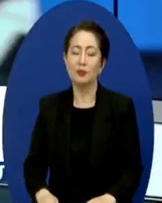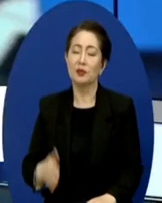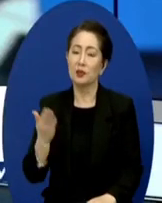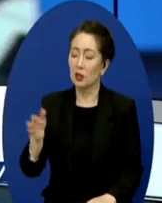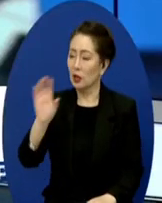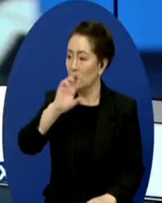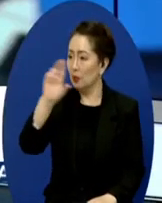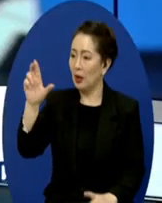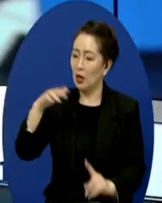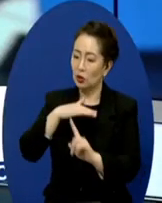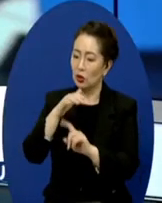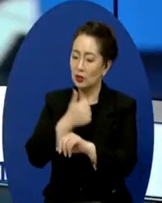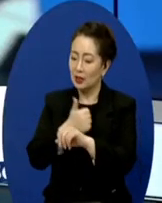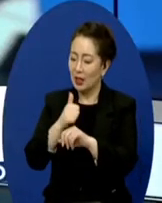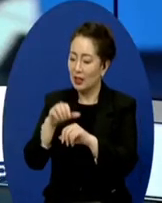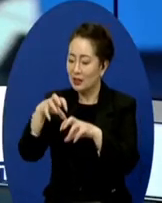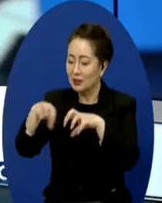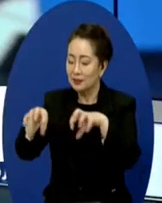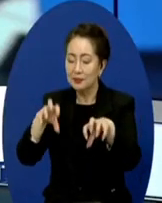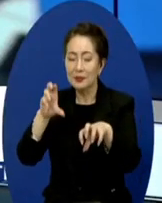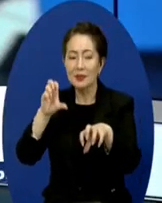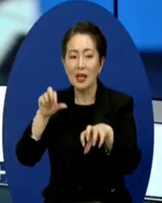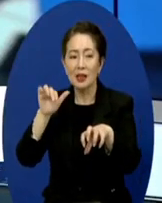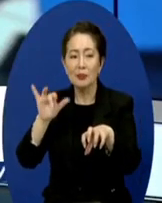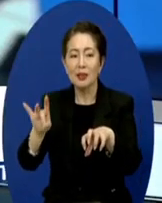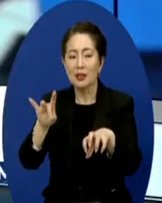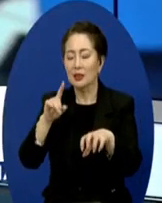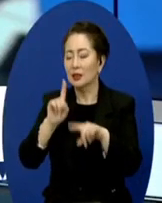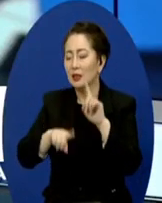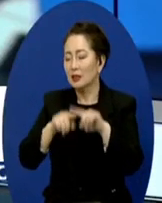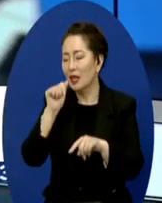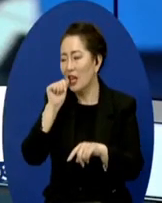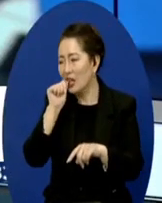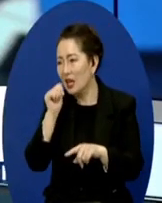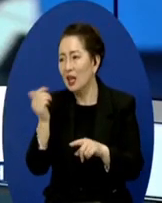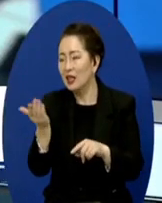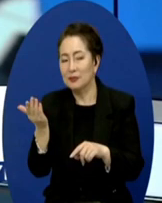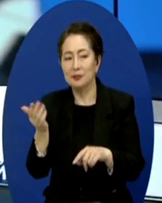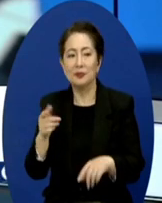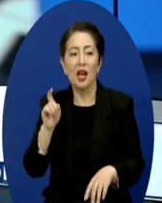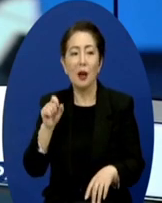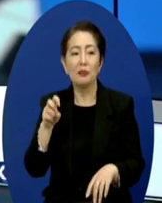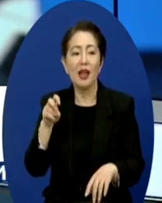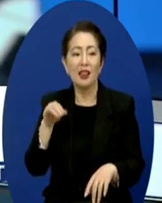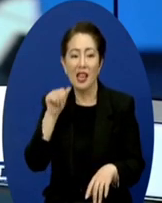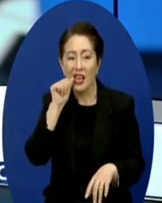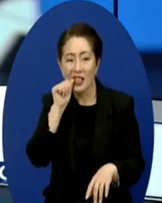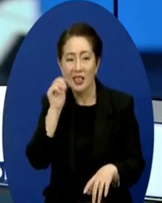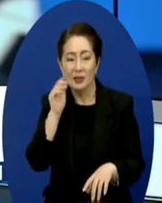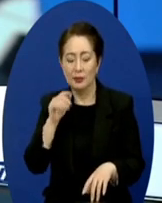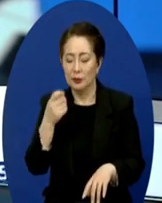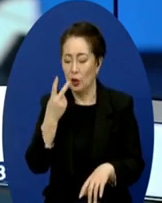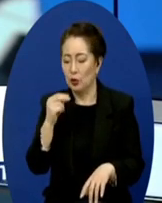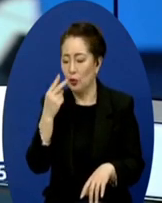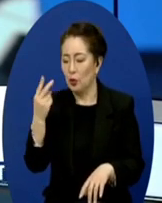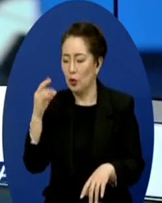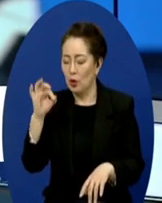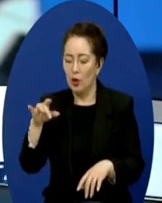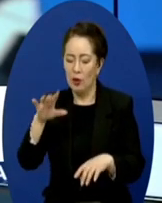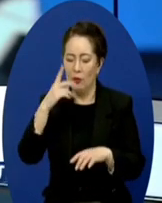Харин одоо байгаль орчин аялал жуулчлалын салбарт ямар хэмнэлт хийж болох вэ гэдгийг бид тодруулсан. За 2022 онд салбарын ам